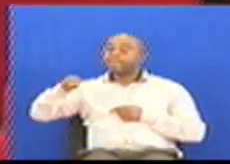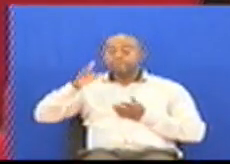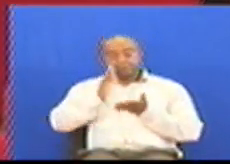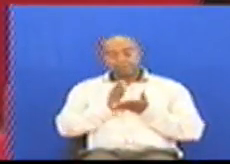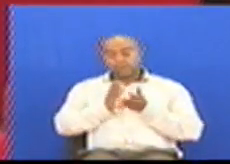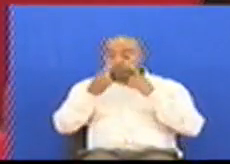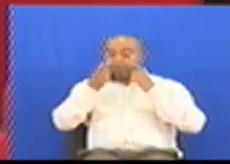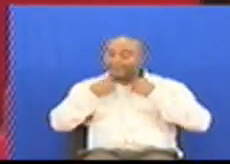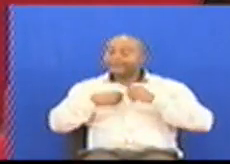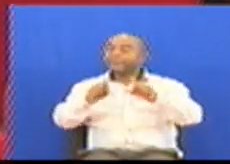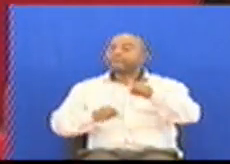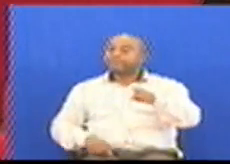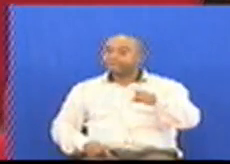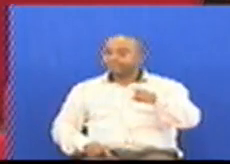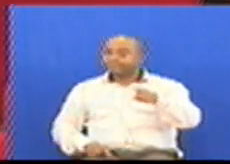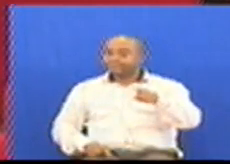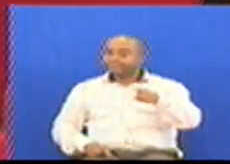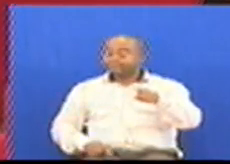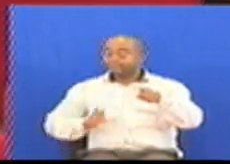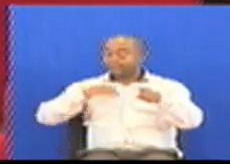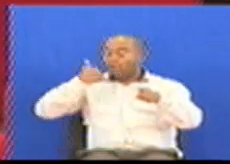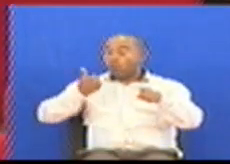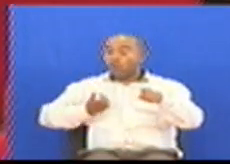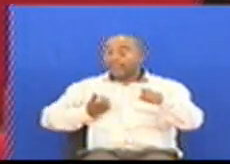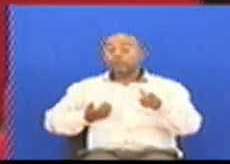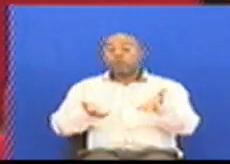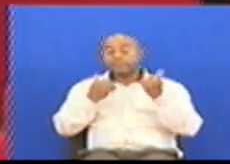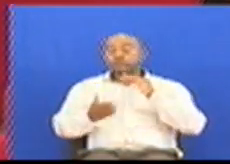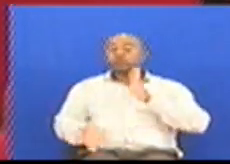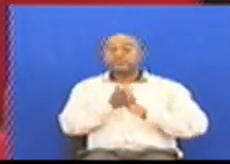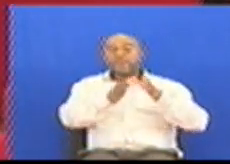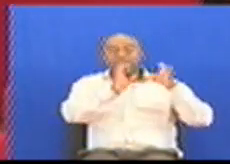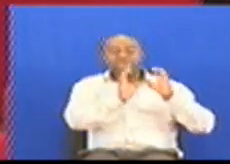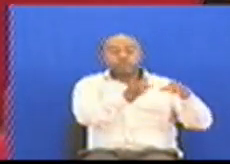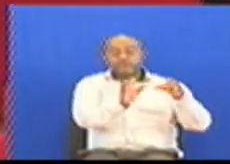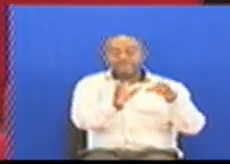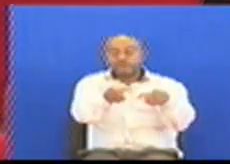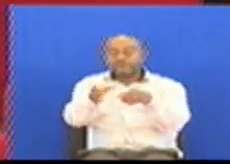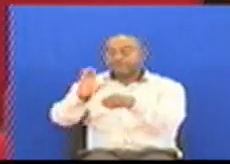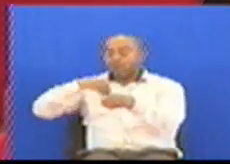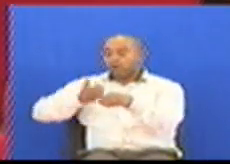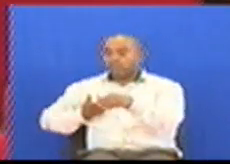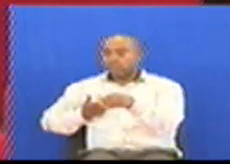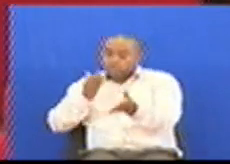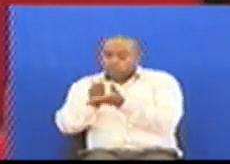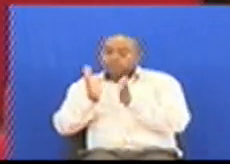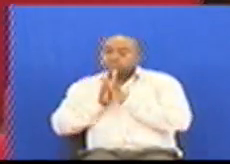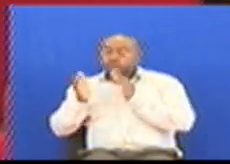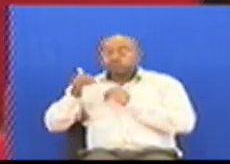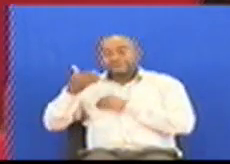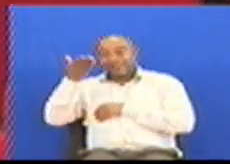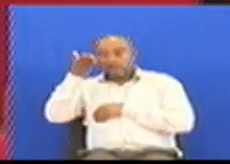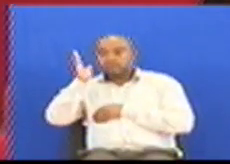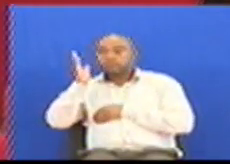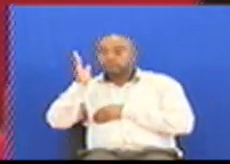imetekelezeka na wanawake wameweza kuanzisha vikundi vingi sana. Na ninaishukuru serikali kwa